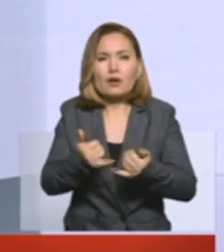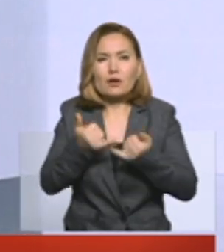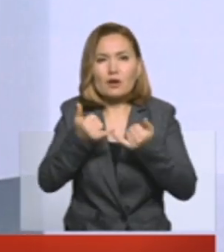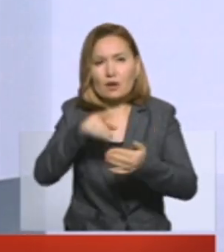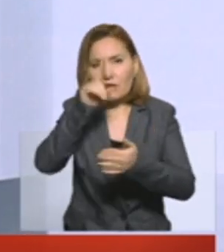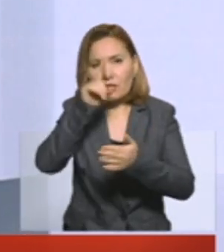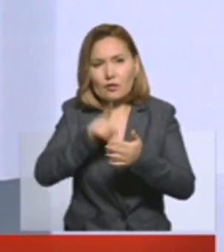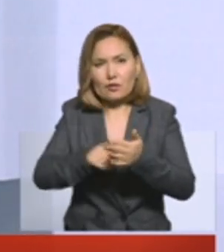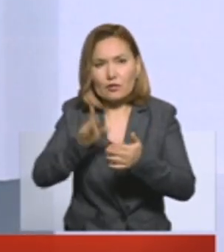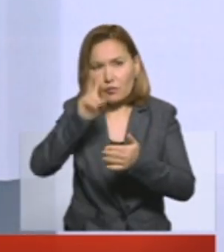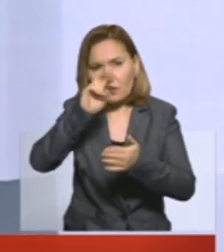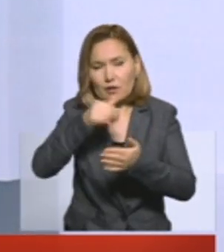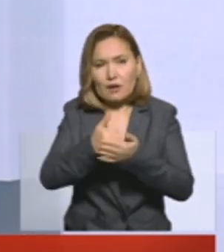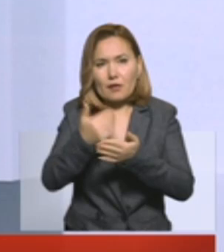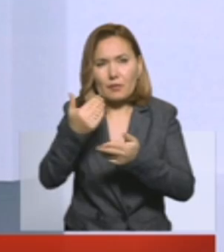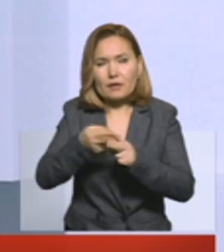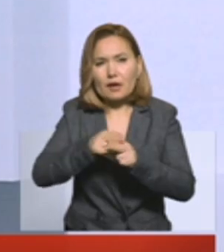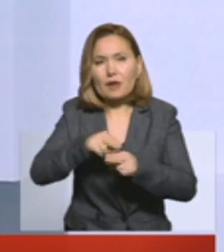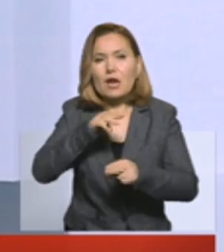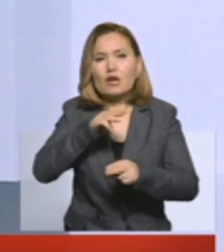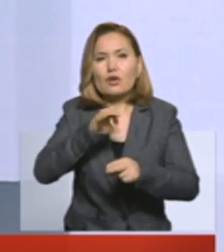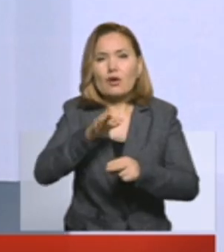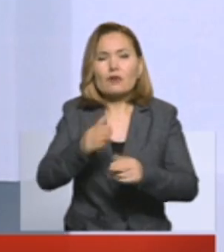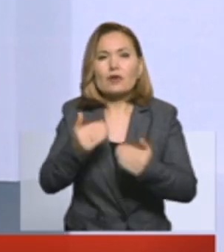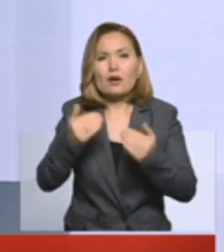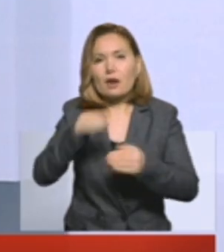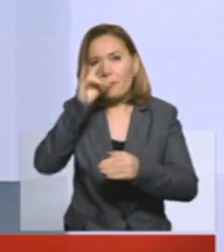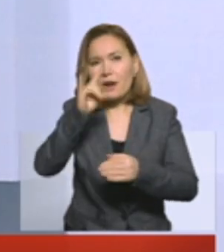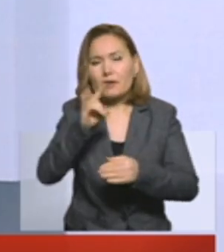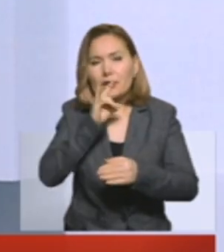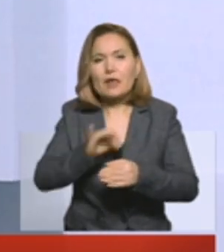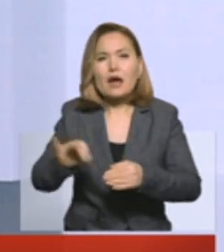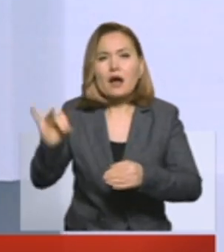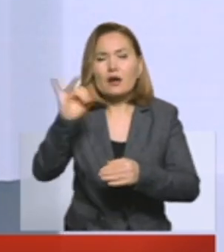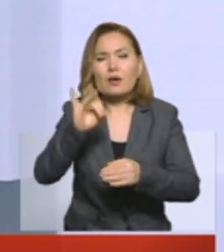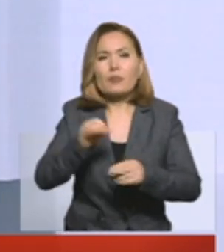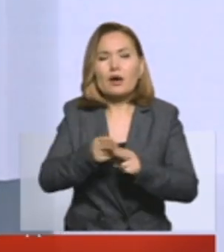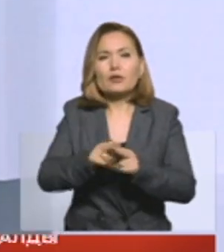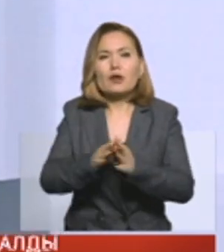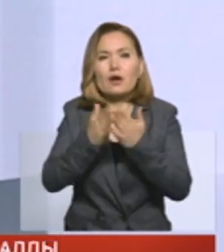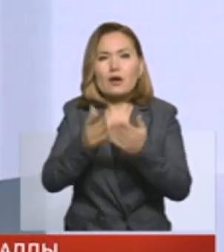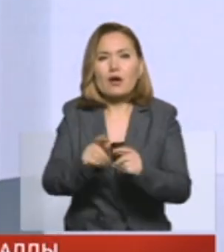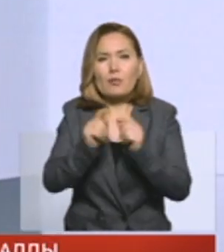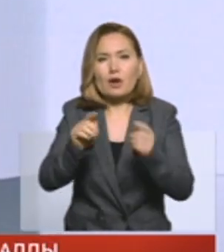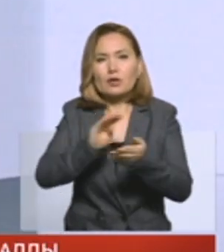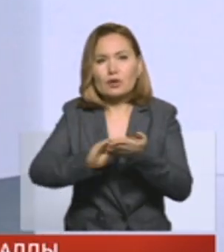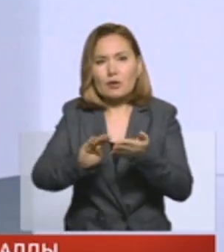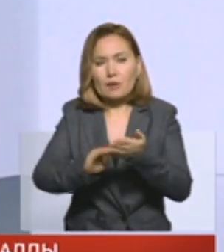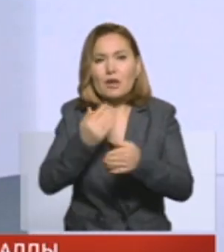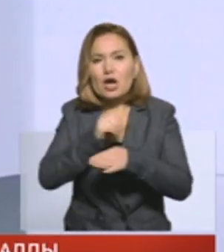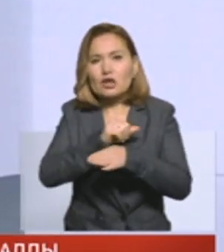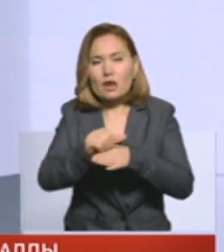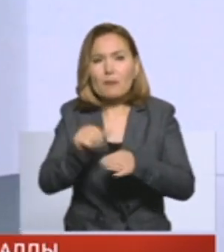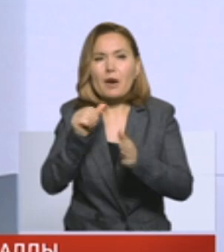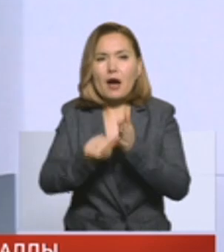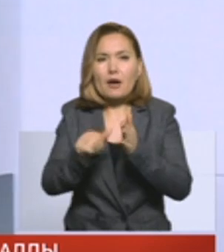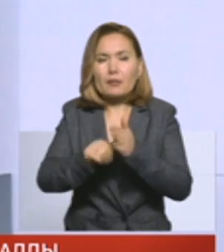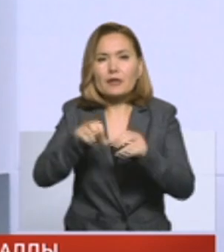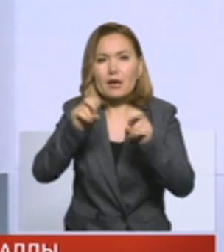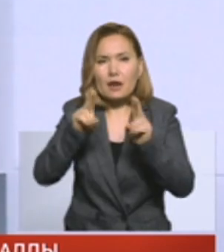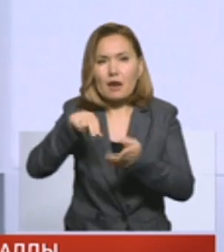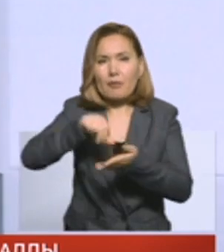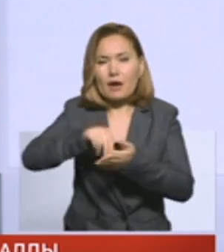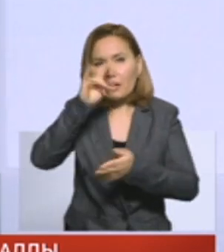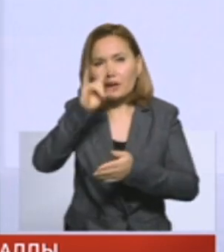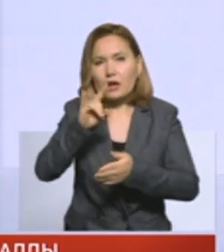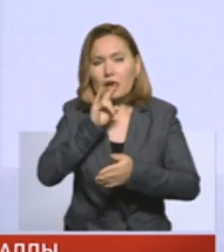тигізеді деді мемлекет басшысы. Сондай-ақ Қасым Жомарт Тоқаев бүгінде Қазақстан тарихының көп томдығын құрастыру жұмыстарына шетелден 60-қа жуық маман